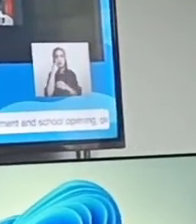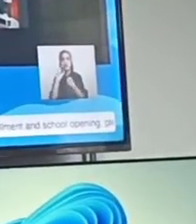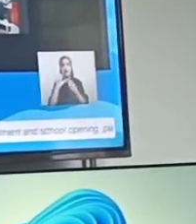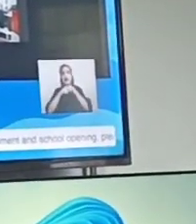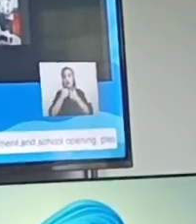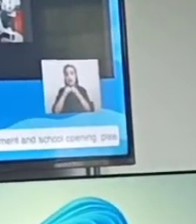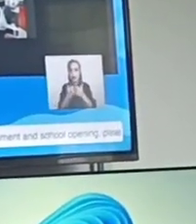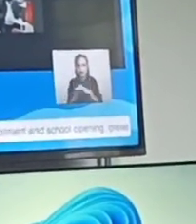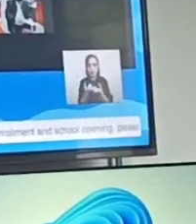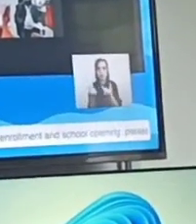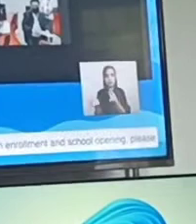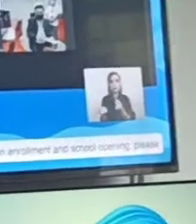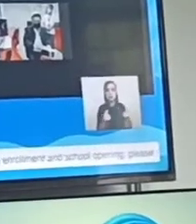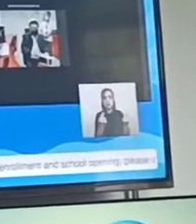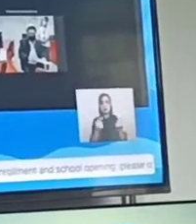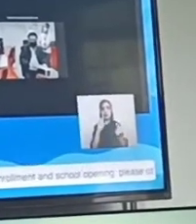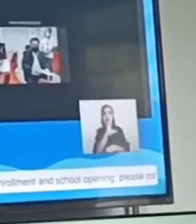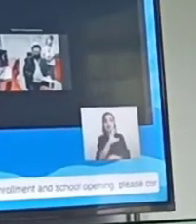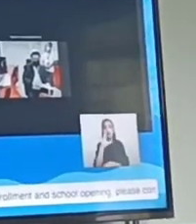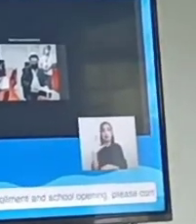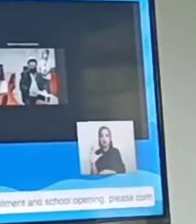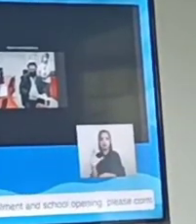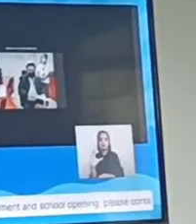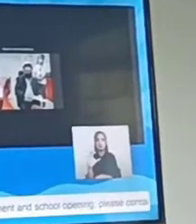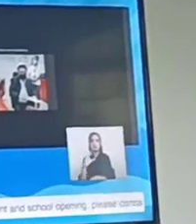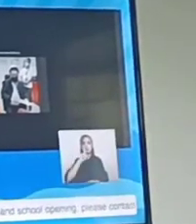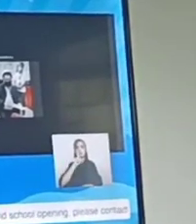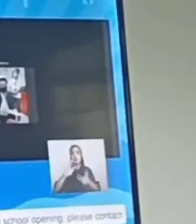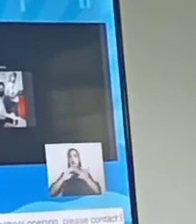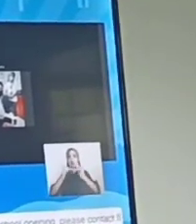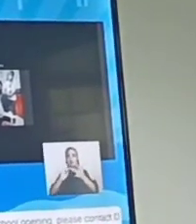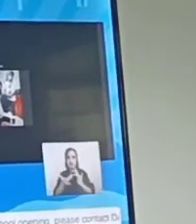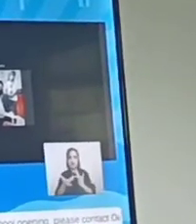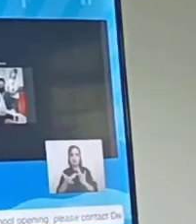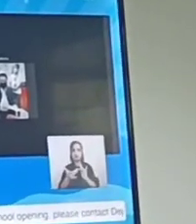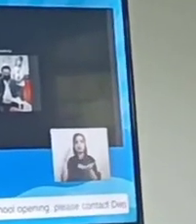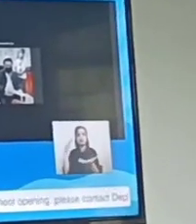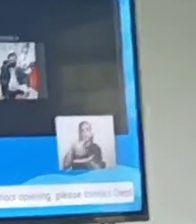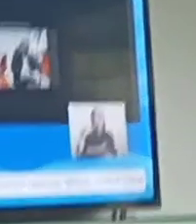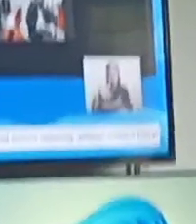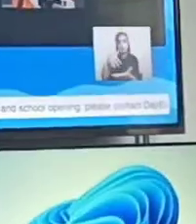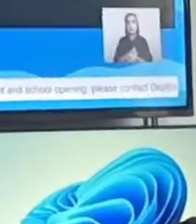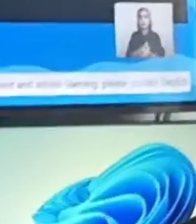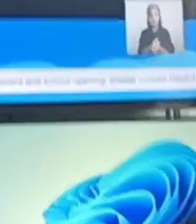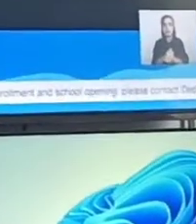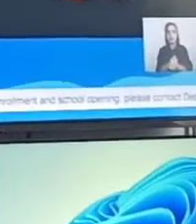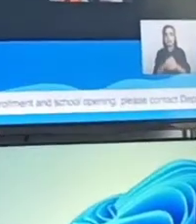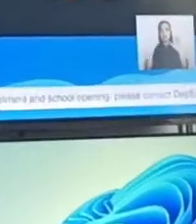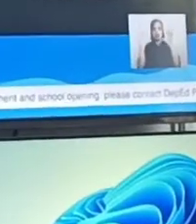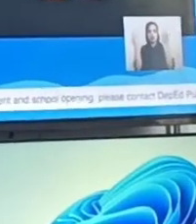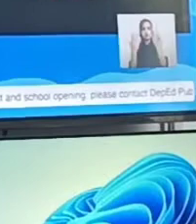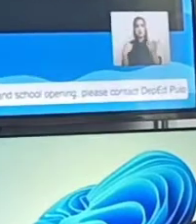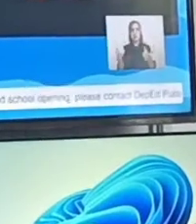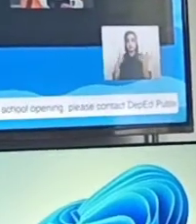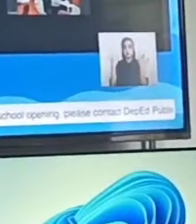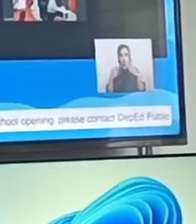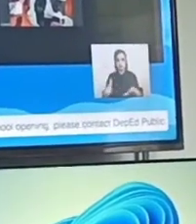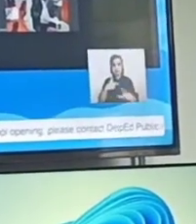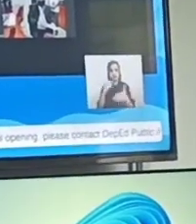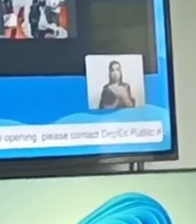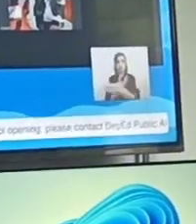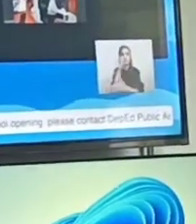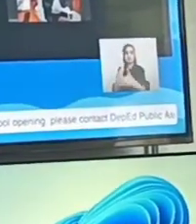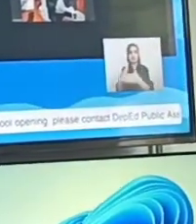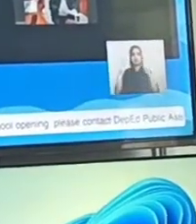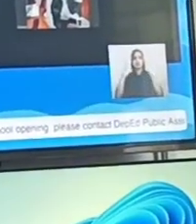division clinic, yung mental wellness efforts ng SDO, meron silang ginagawa,